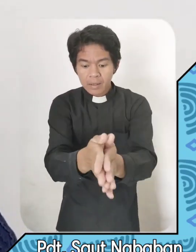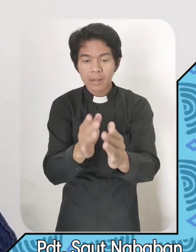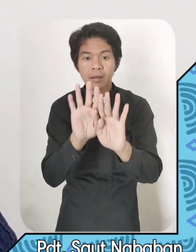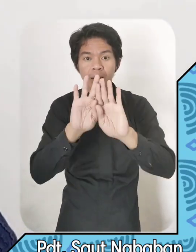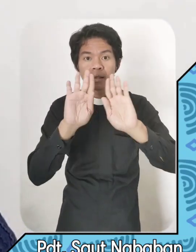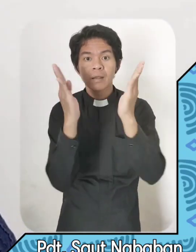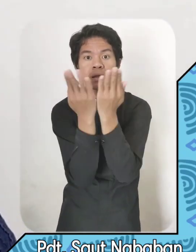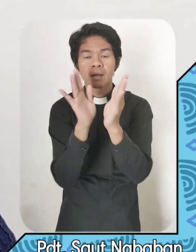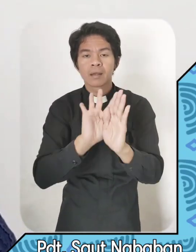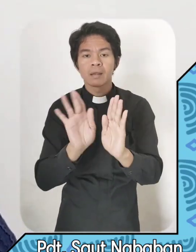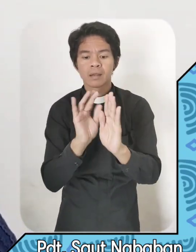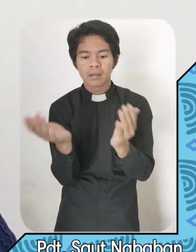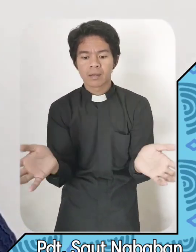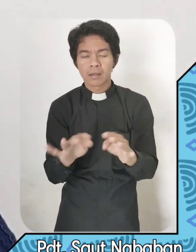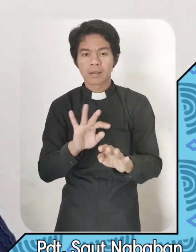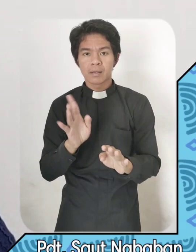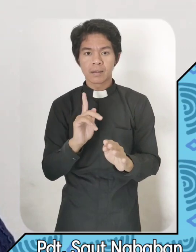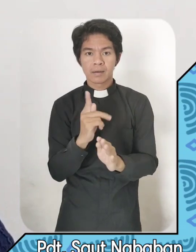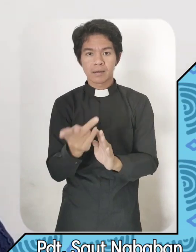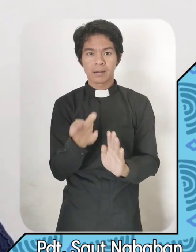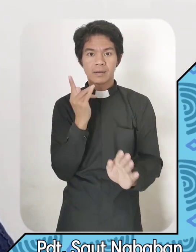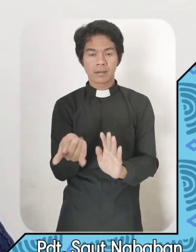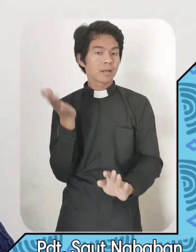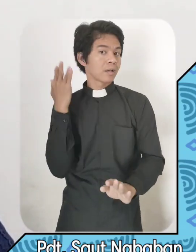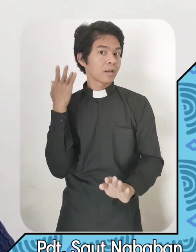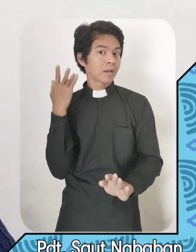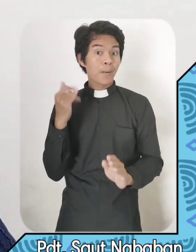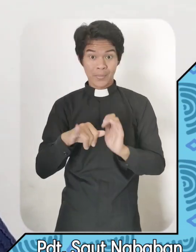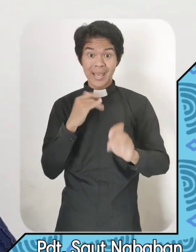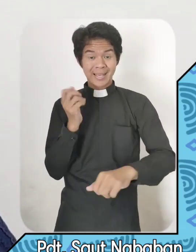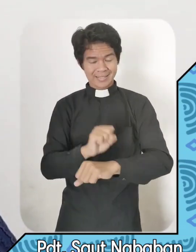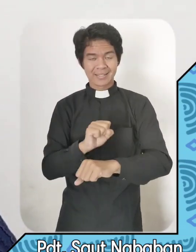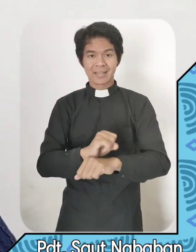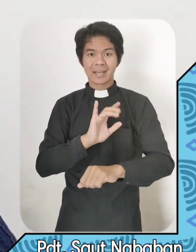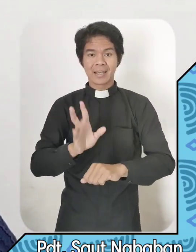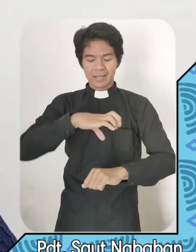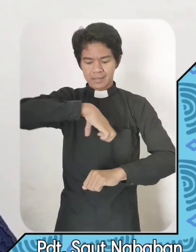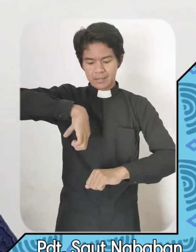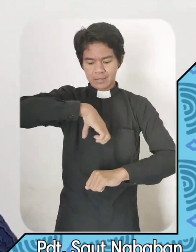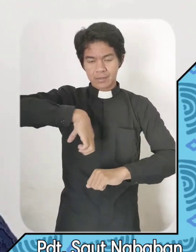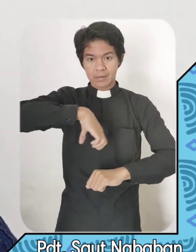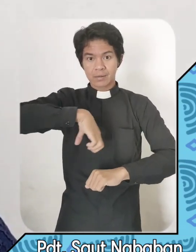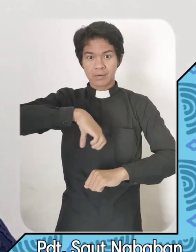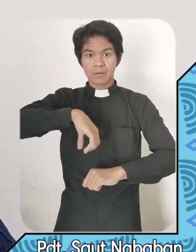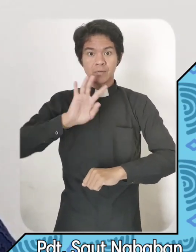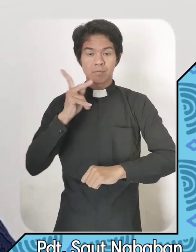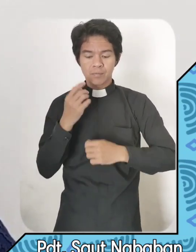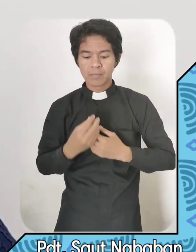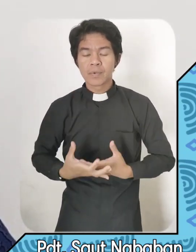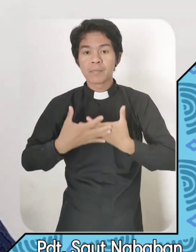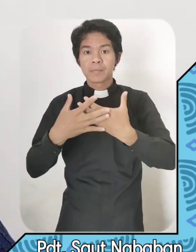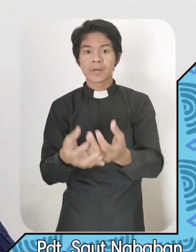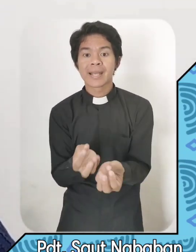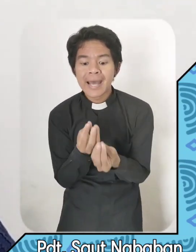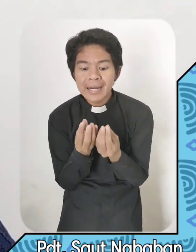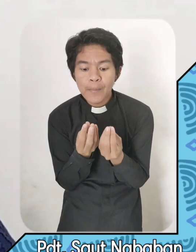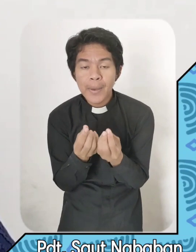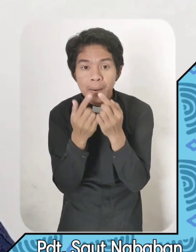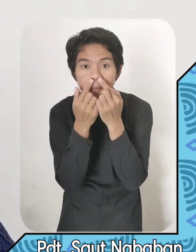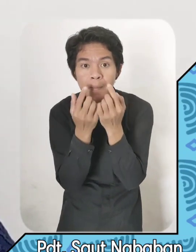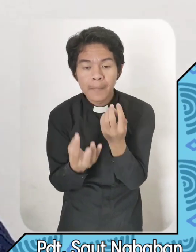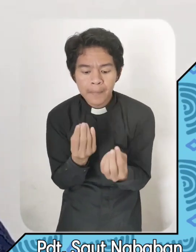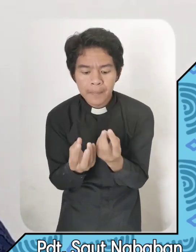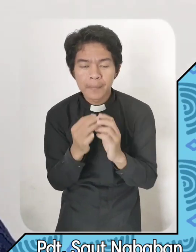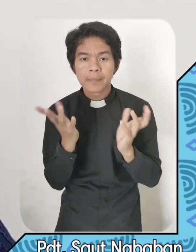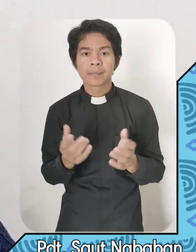mereka ke kubur Yesus adalah karena kebiasaan yang Yahudi lakukan, yaitu memberikan